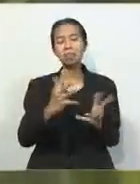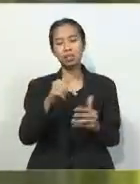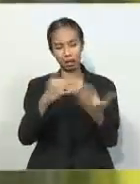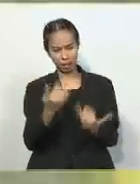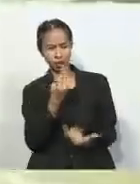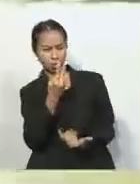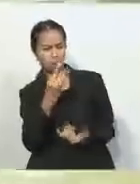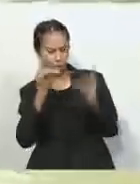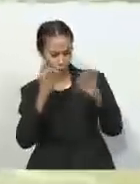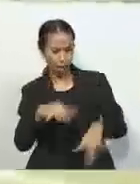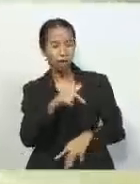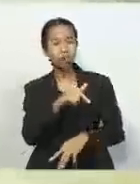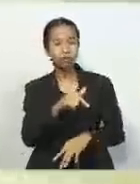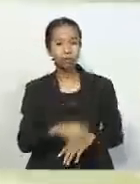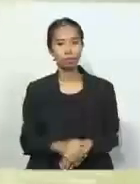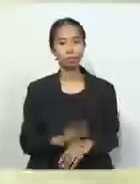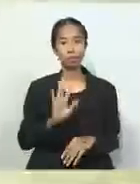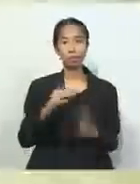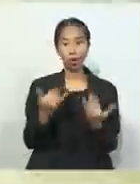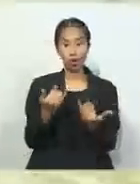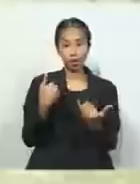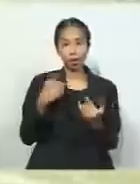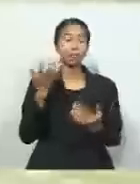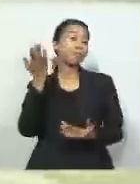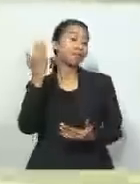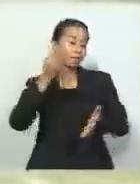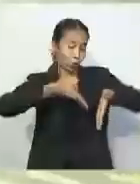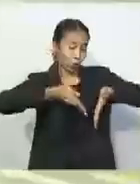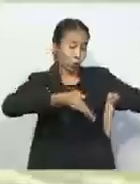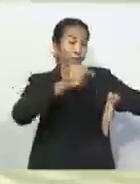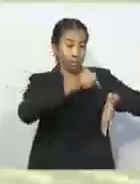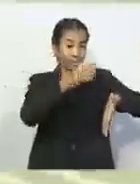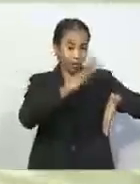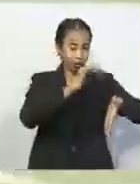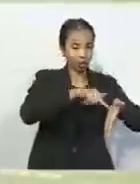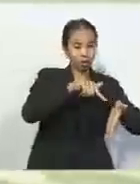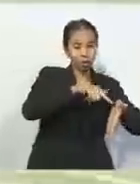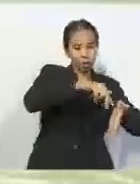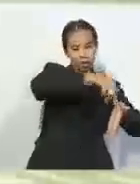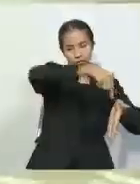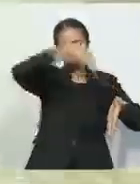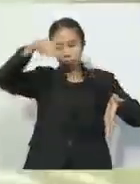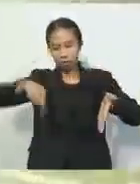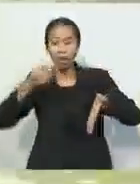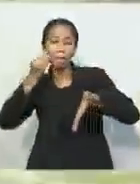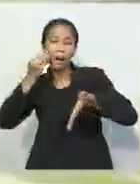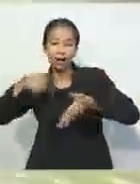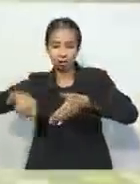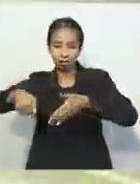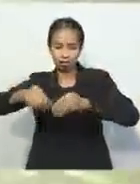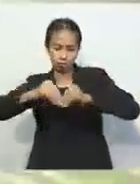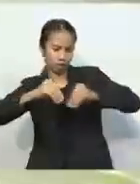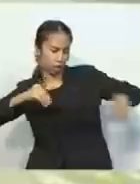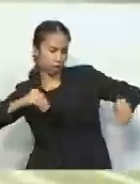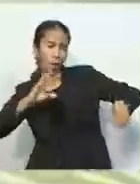ณแก้วคุณปวีนะครับตอนนี้ผมขยับจากริมถนนเข้ามาอยู่ที่บ้านของชาวบ้านห่างจากถนนประมาณ6เมต